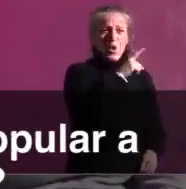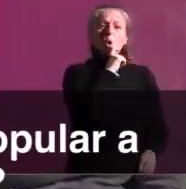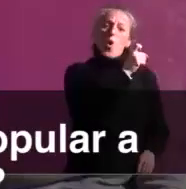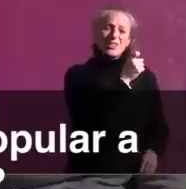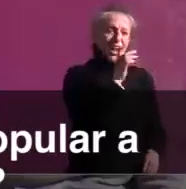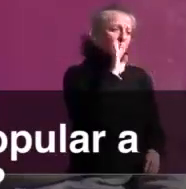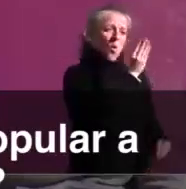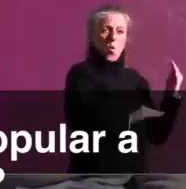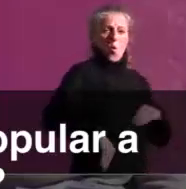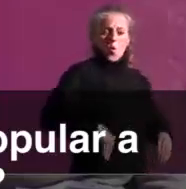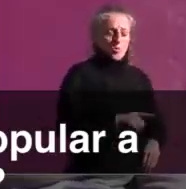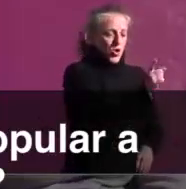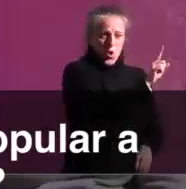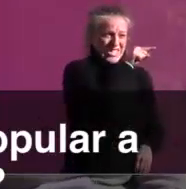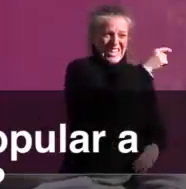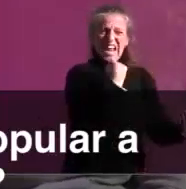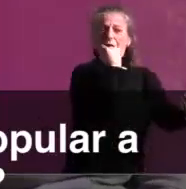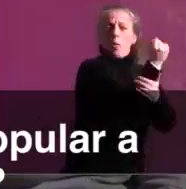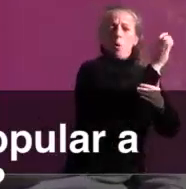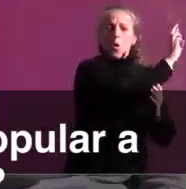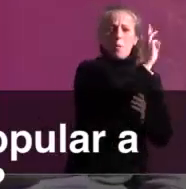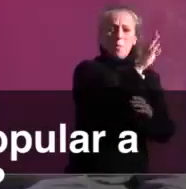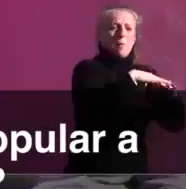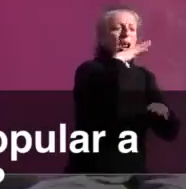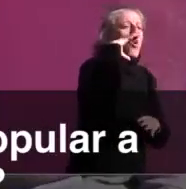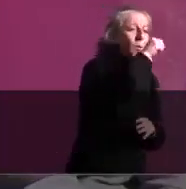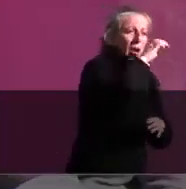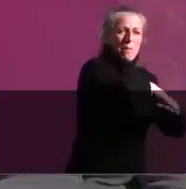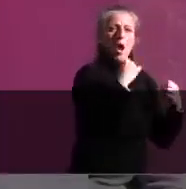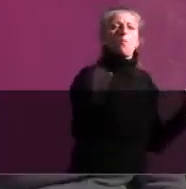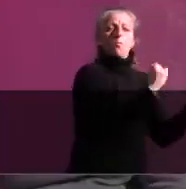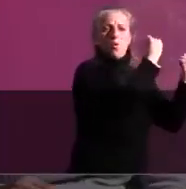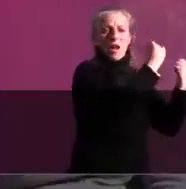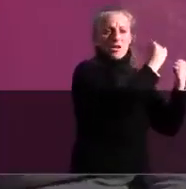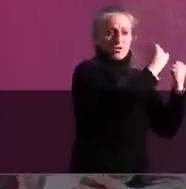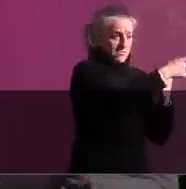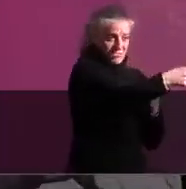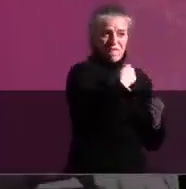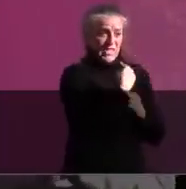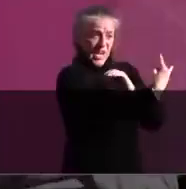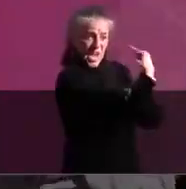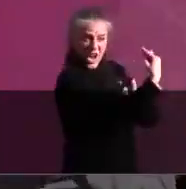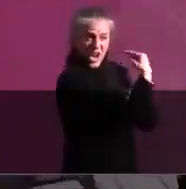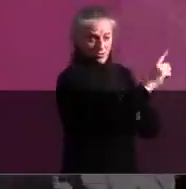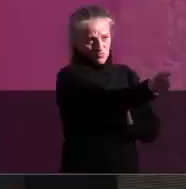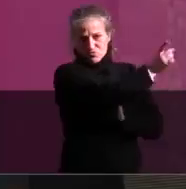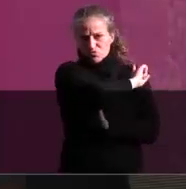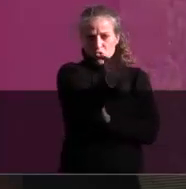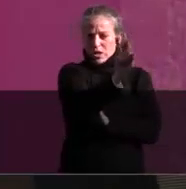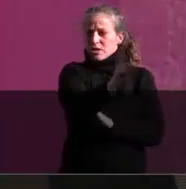si l'únic que fan és ajudar el Partit Popular a governar i a mantenir-se en el poder? A nosaltres no ens enganyen.